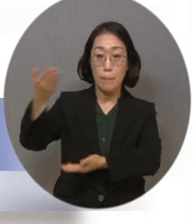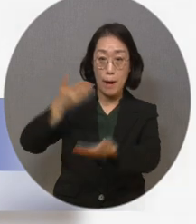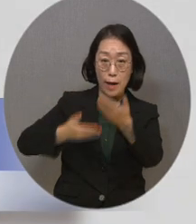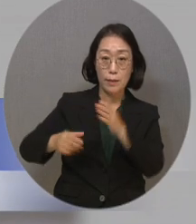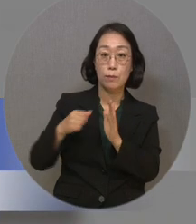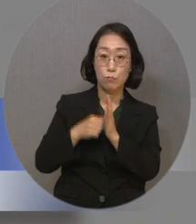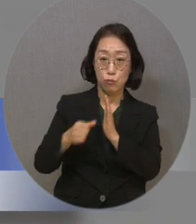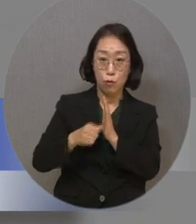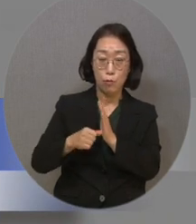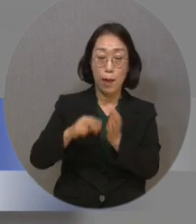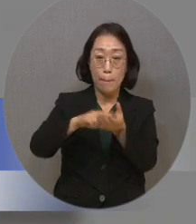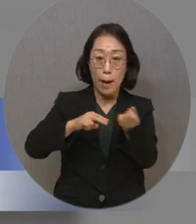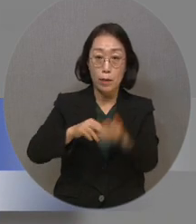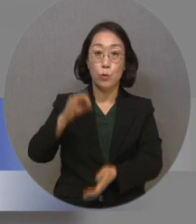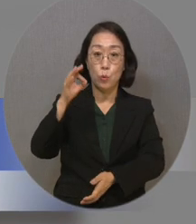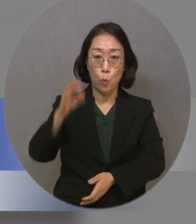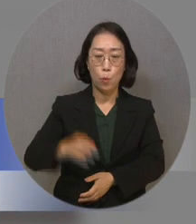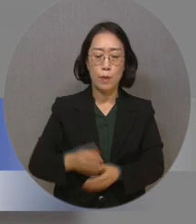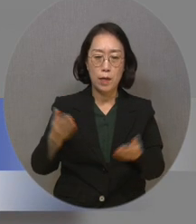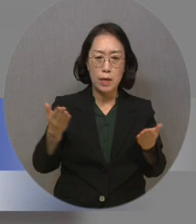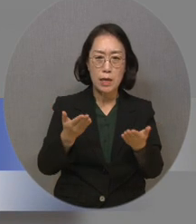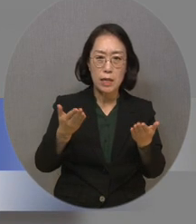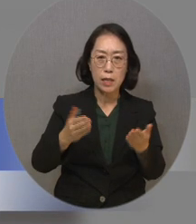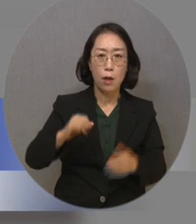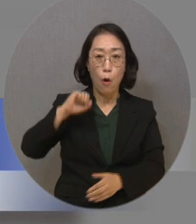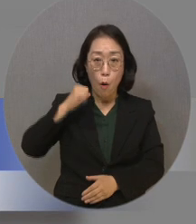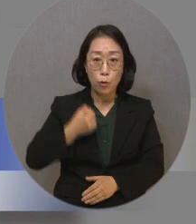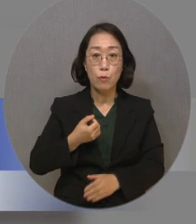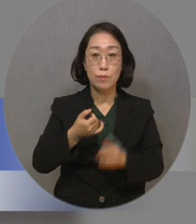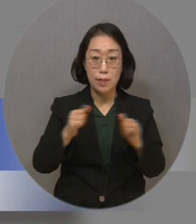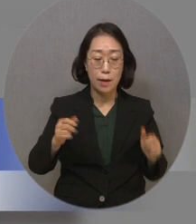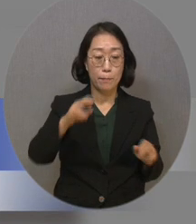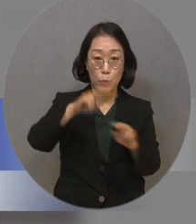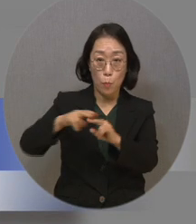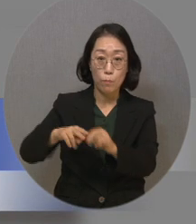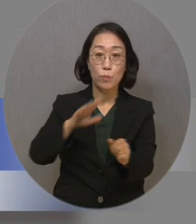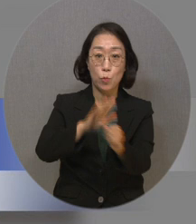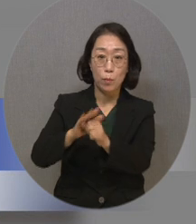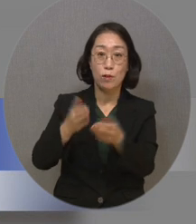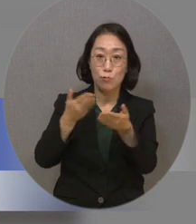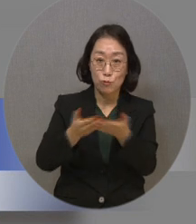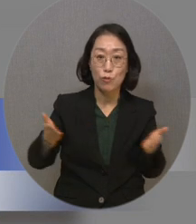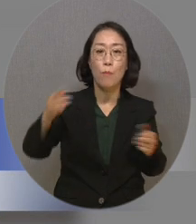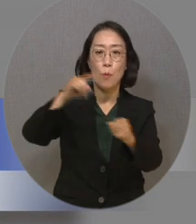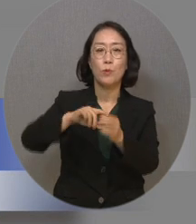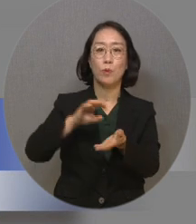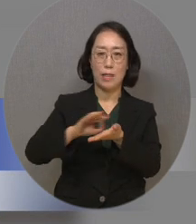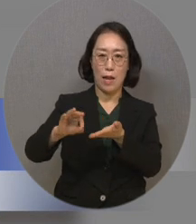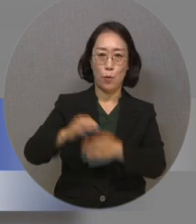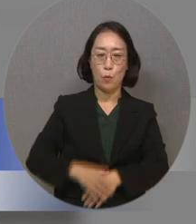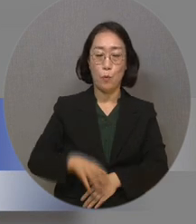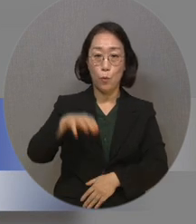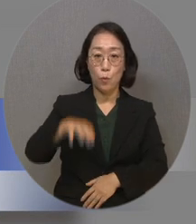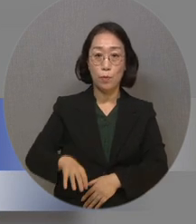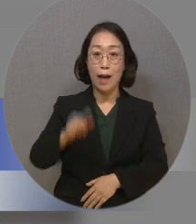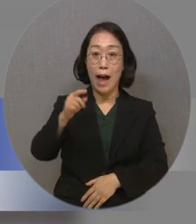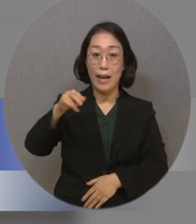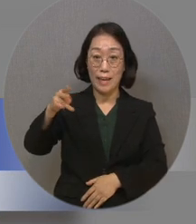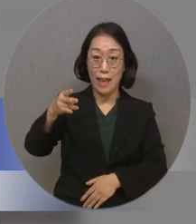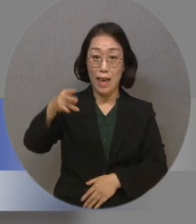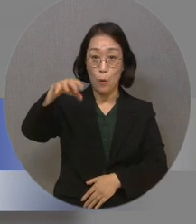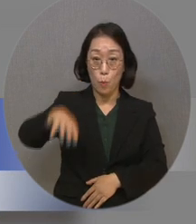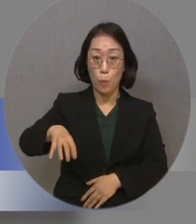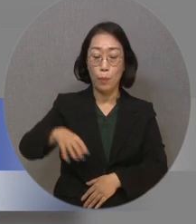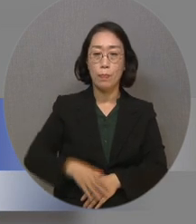상품의 판매 수익금으로 취약 계층에게 일자리를 제공하는 나눔 매장인데요. 이번에 개점한 하계점은